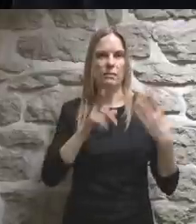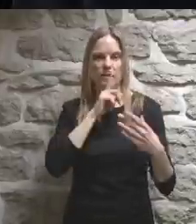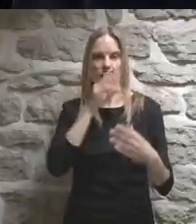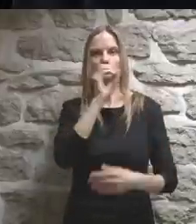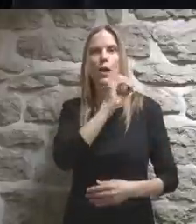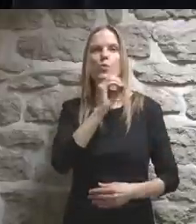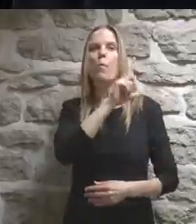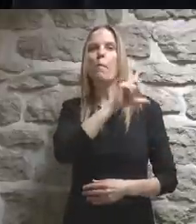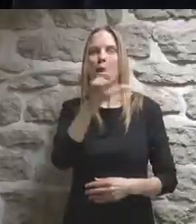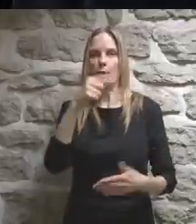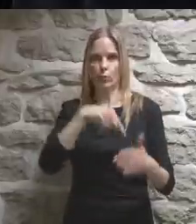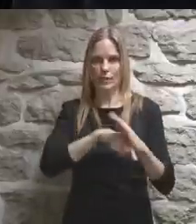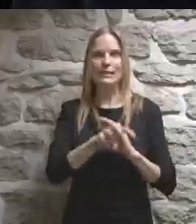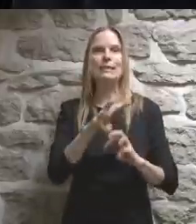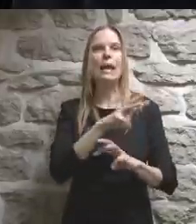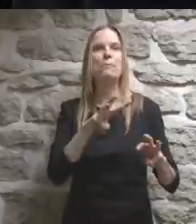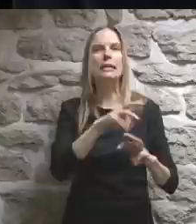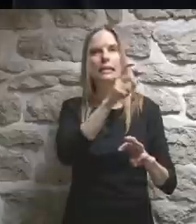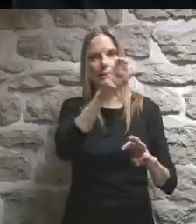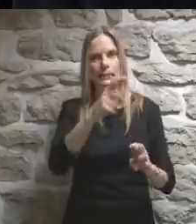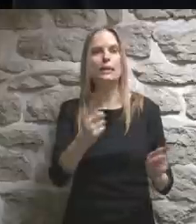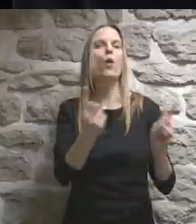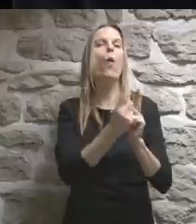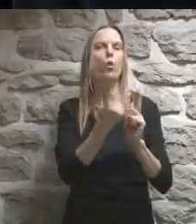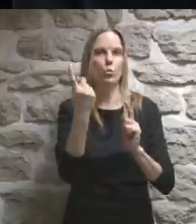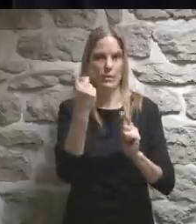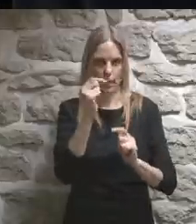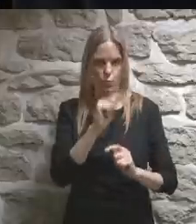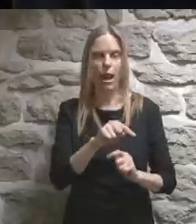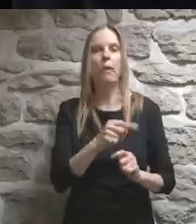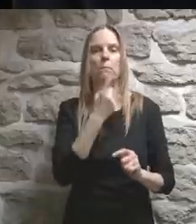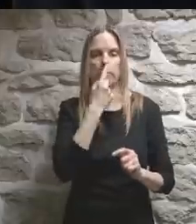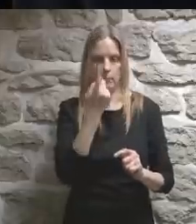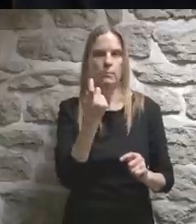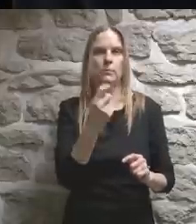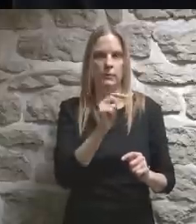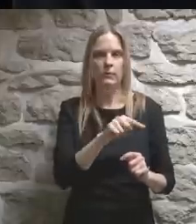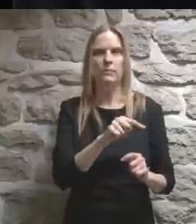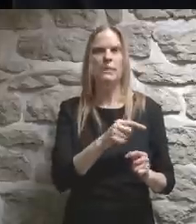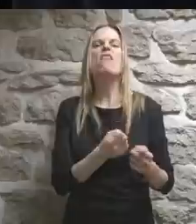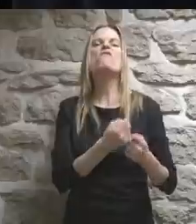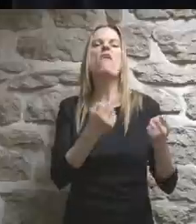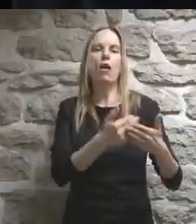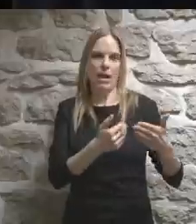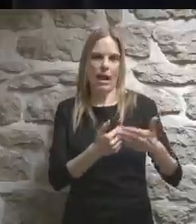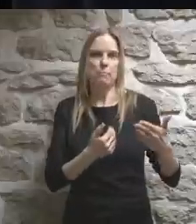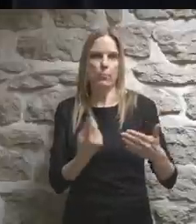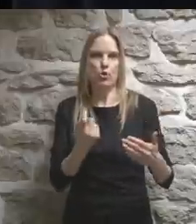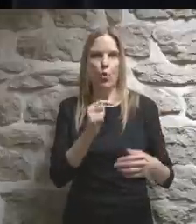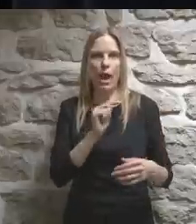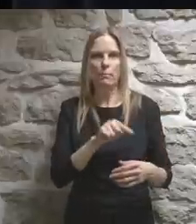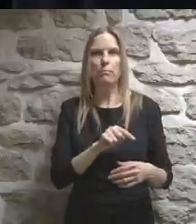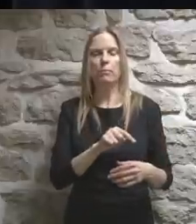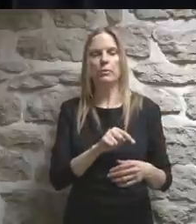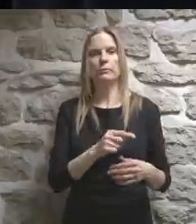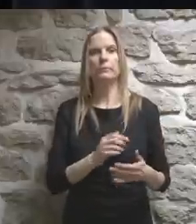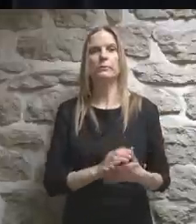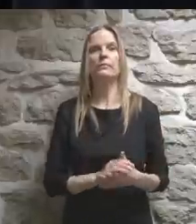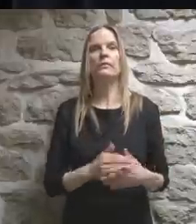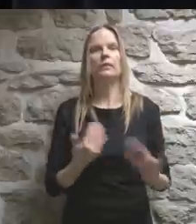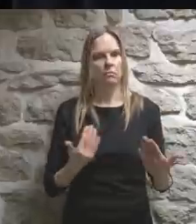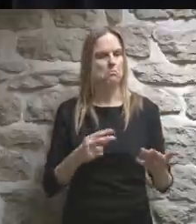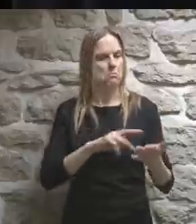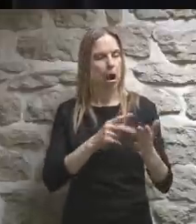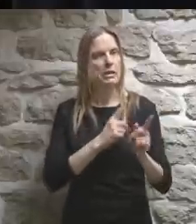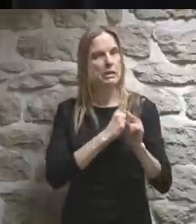Liidu siseministrit kohtumine lähiajal varasemalt, kui oli algselt planeeritud nii-öelda korraline siseministrite kohtumine. See korraline